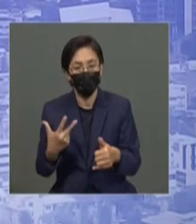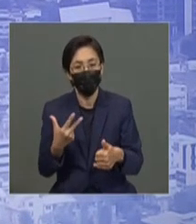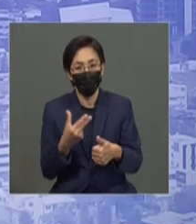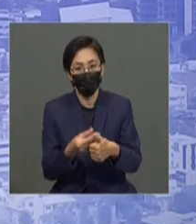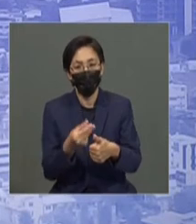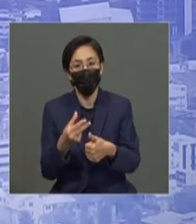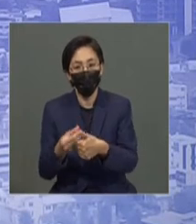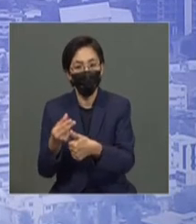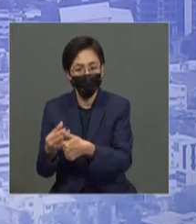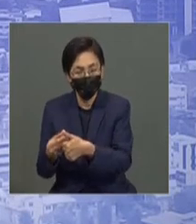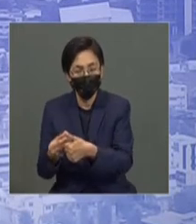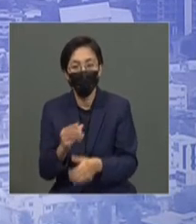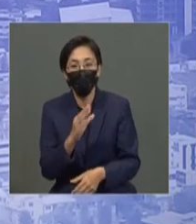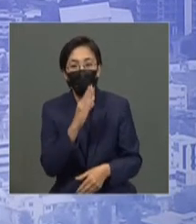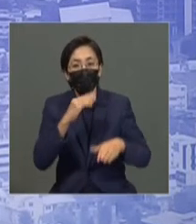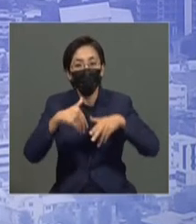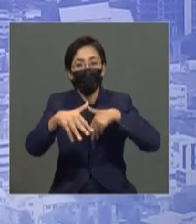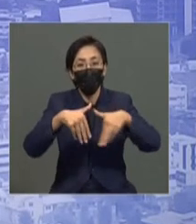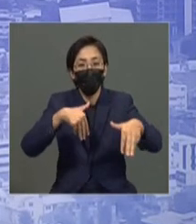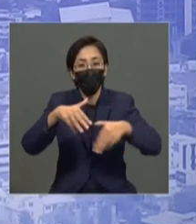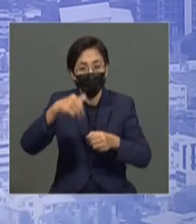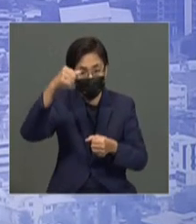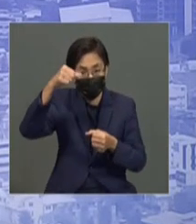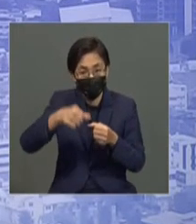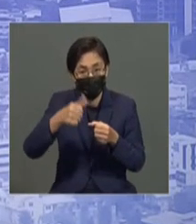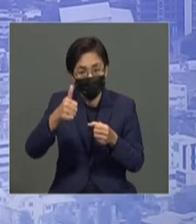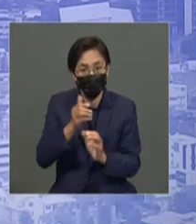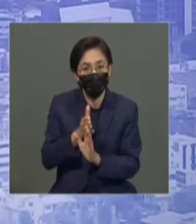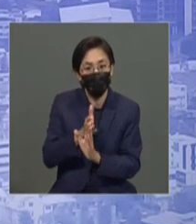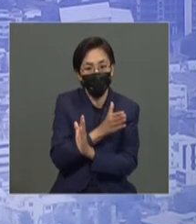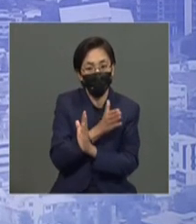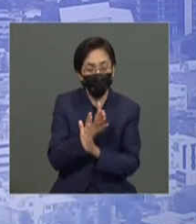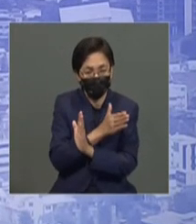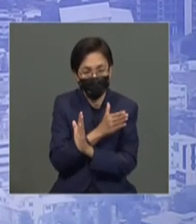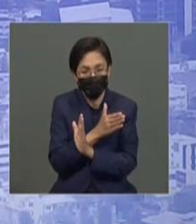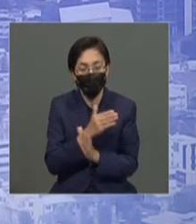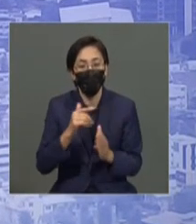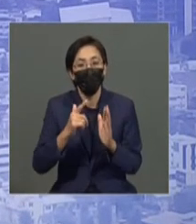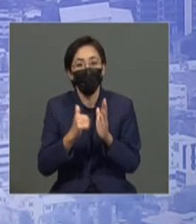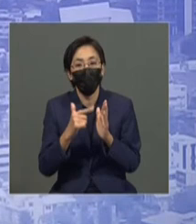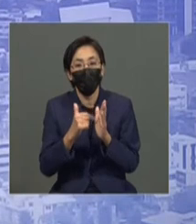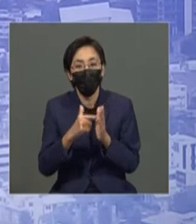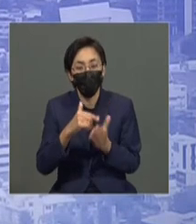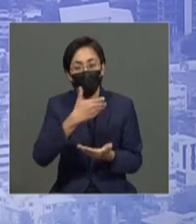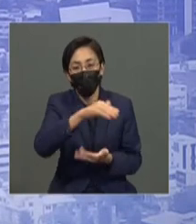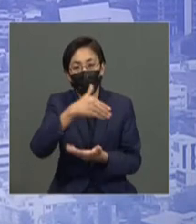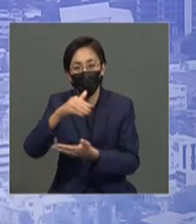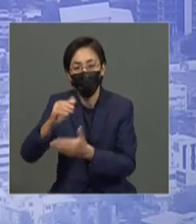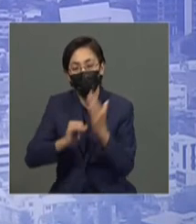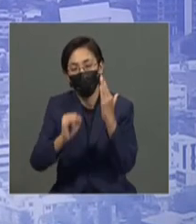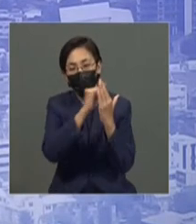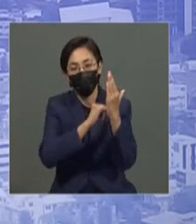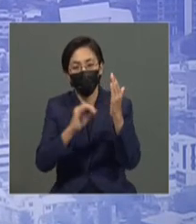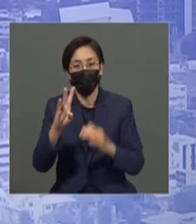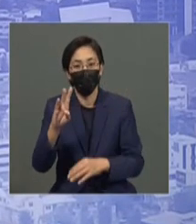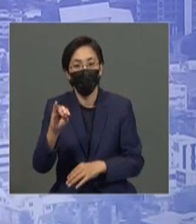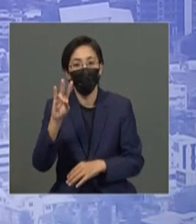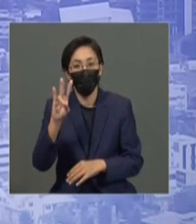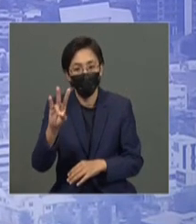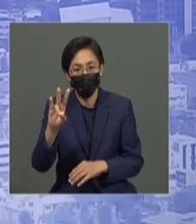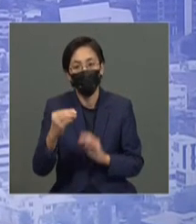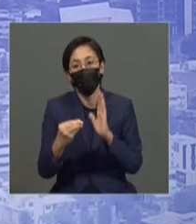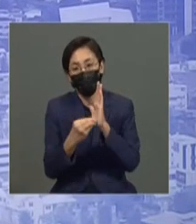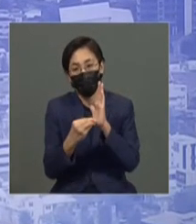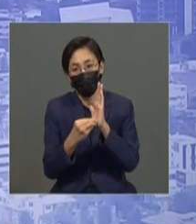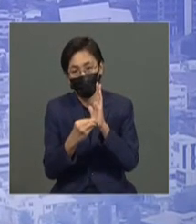ฉีดวัคซีนถ้าพี่น้องประชาชนจำได้ก่อนหน้านี้เนี่ยนะคะมีการกระจายวัคซีนไปทั้งหมด77จังหวัดและรวมทั้